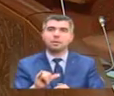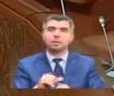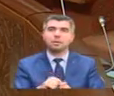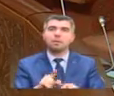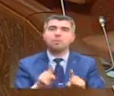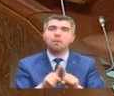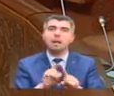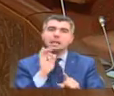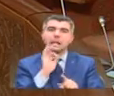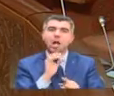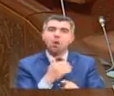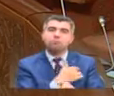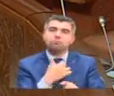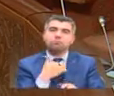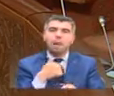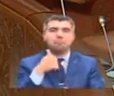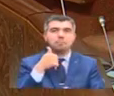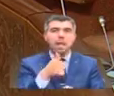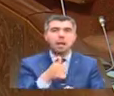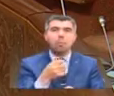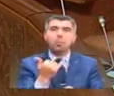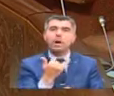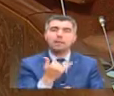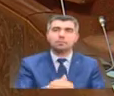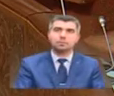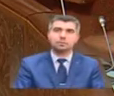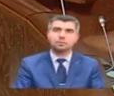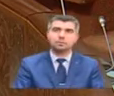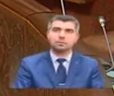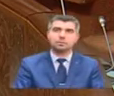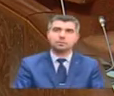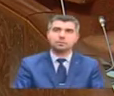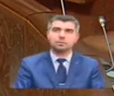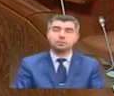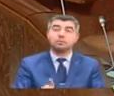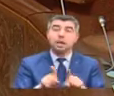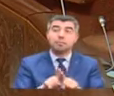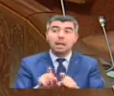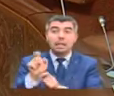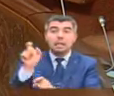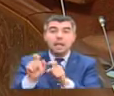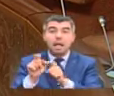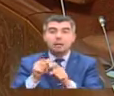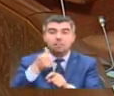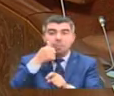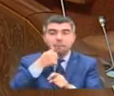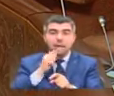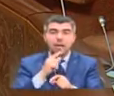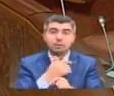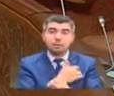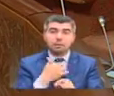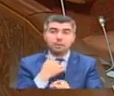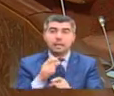تكون صحية. ها المهم هو اللي كيتلاعبوا بصحة المواطن. الوفرة خاصها تكون في